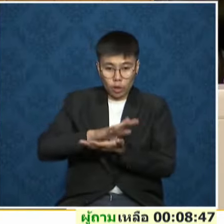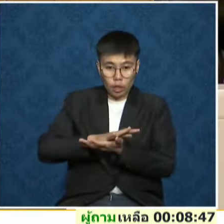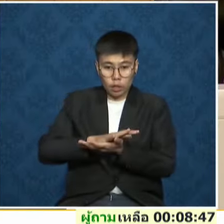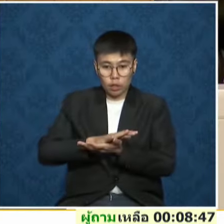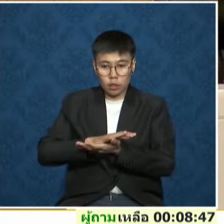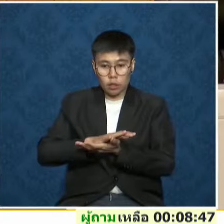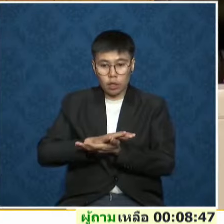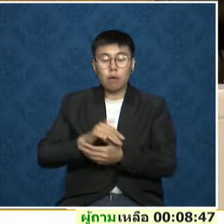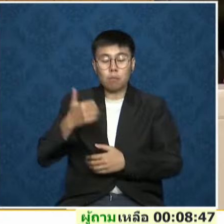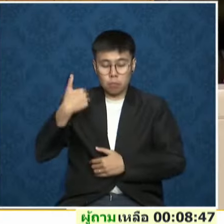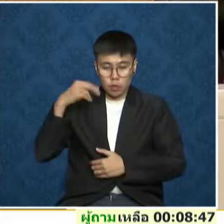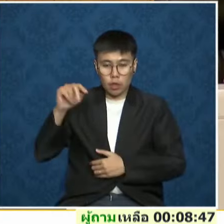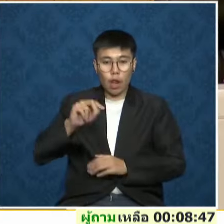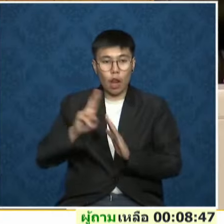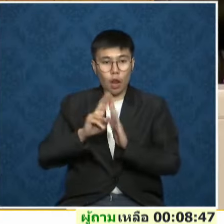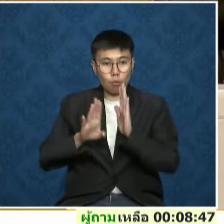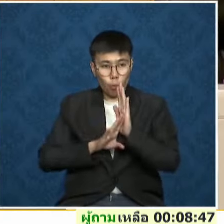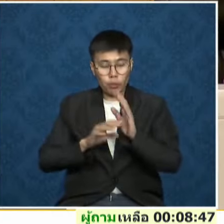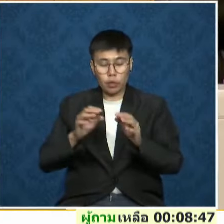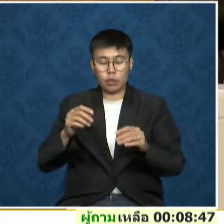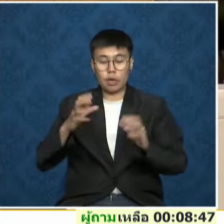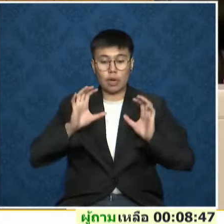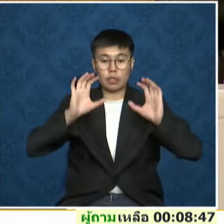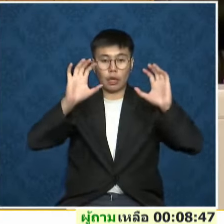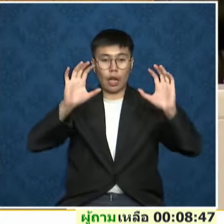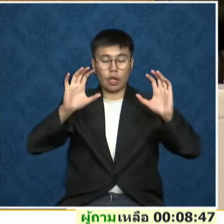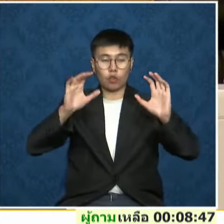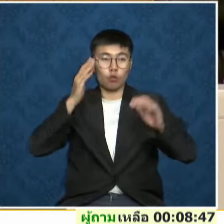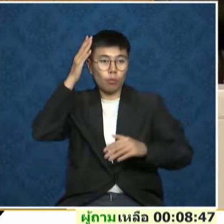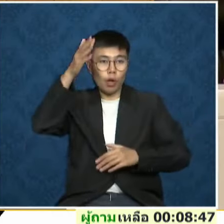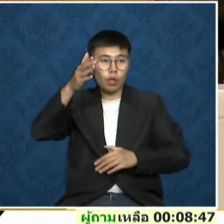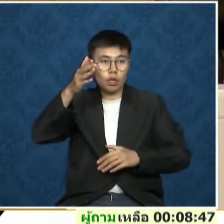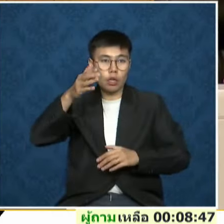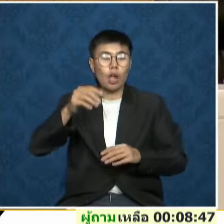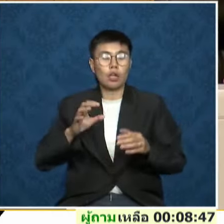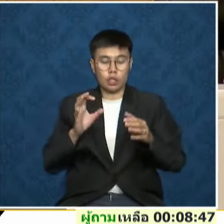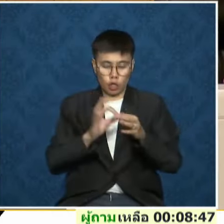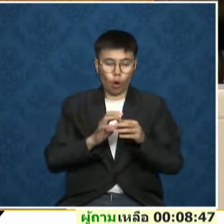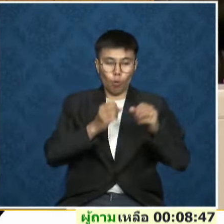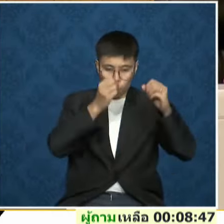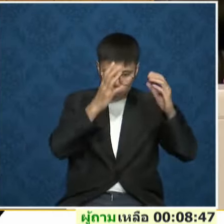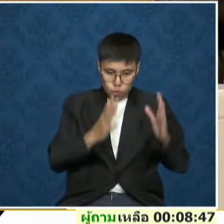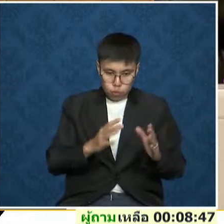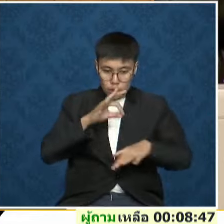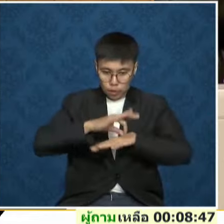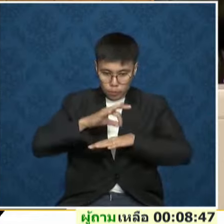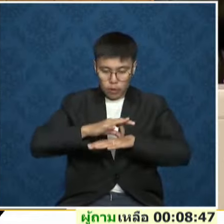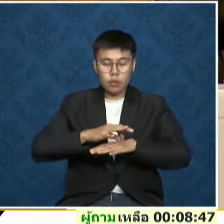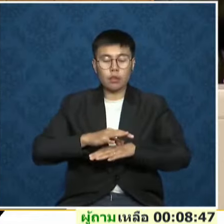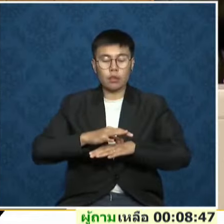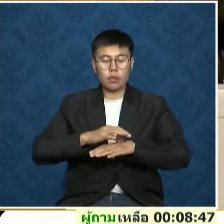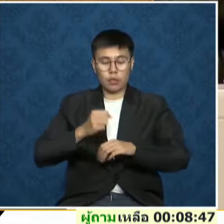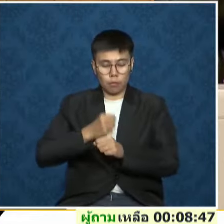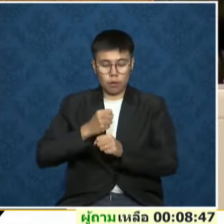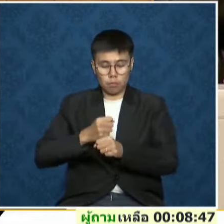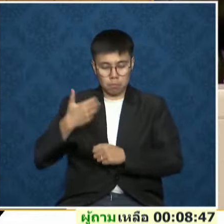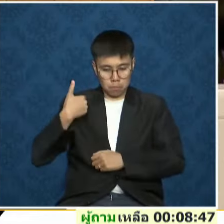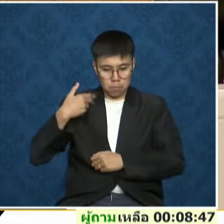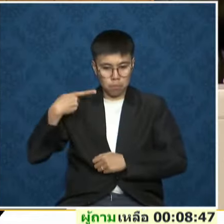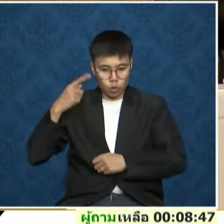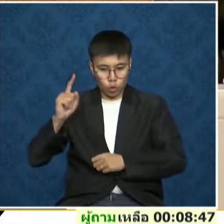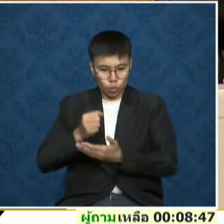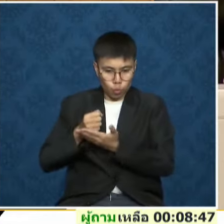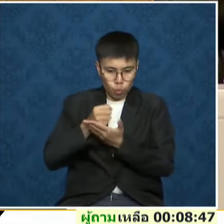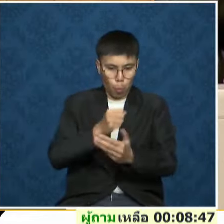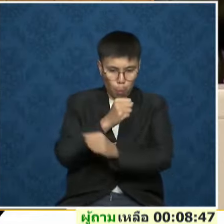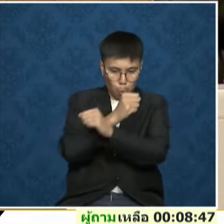เข้าสู่ระบบราชการในเรื่องของครูนะครับก็จะเป็นสิ่งที่เกิดประโยชน์และจะช่วยกัน